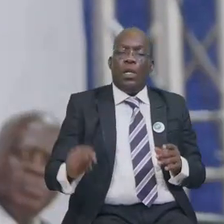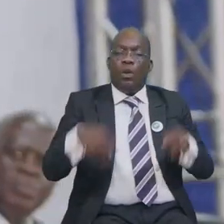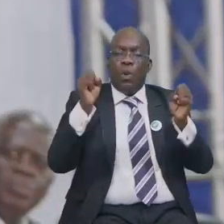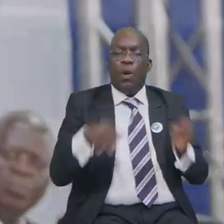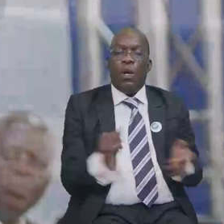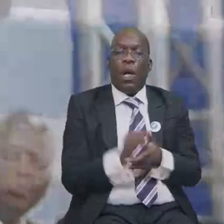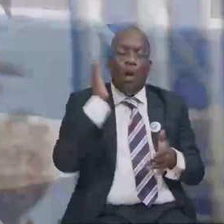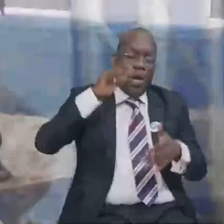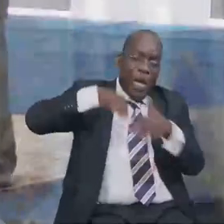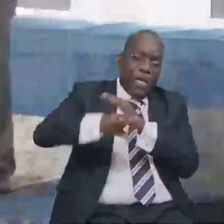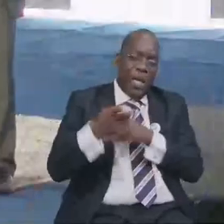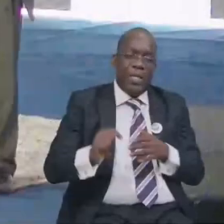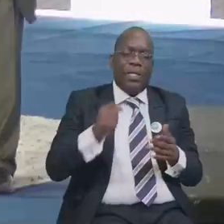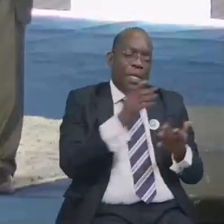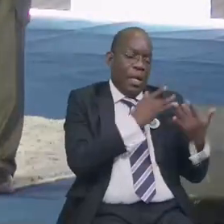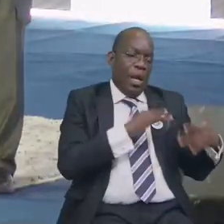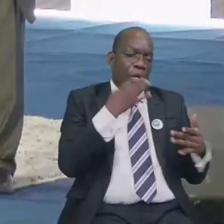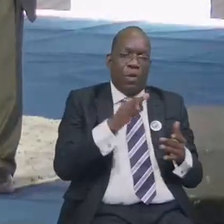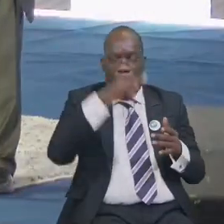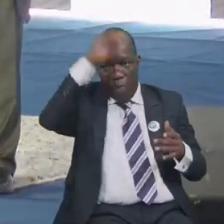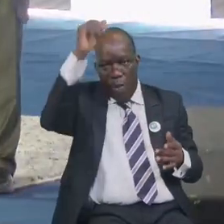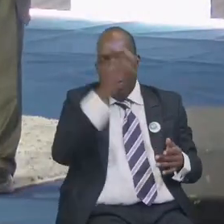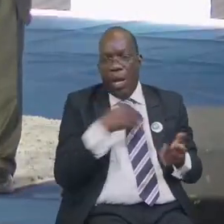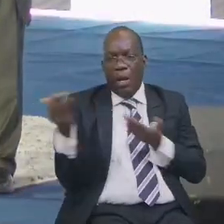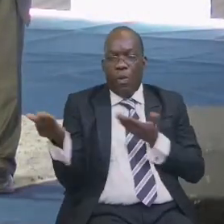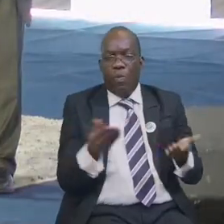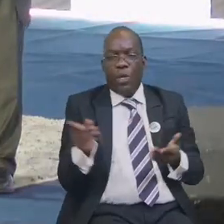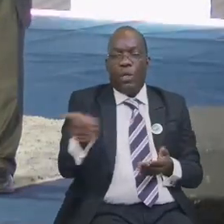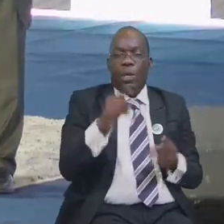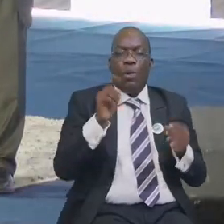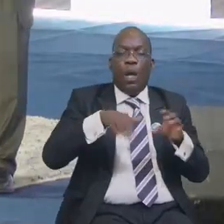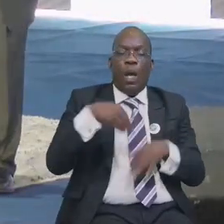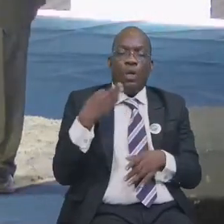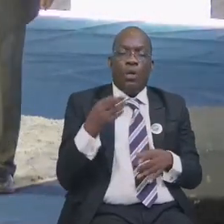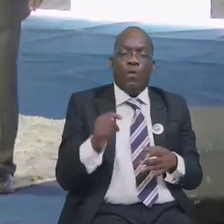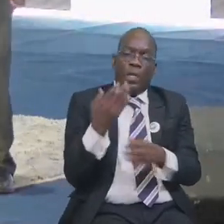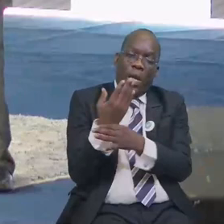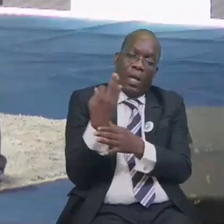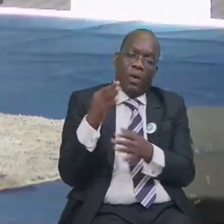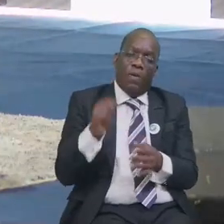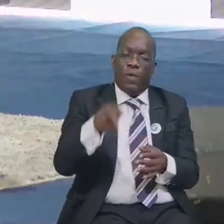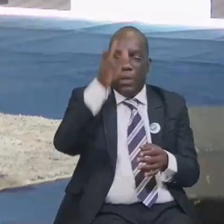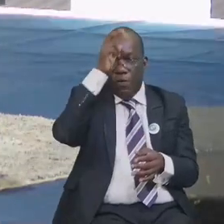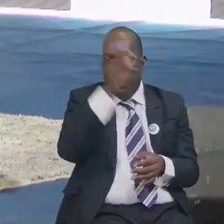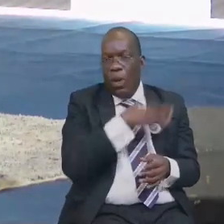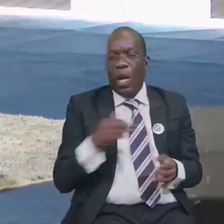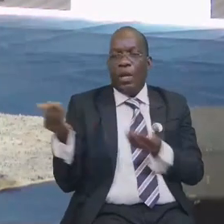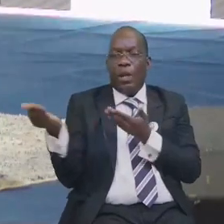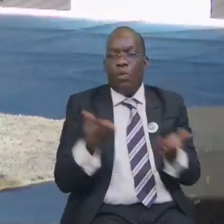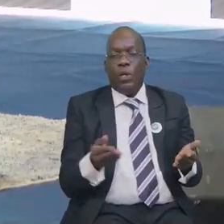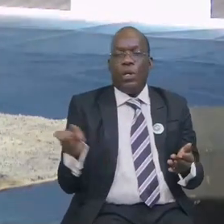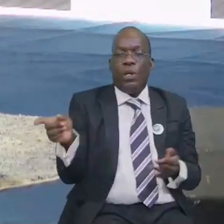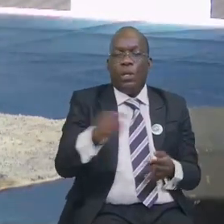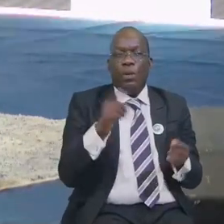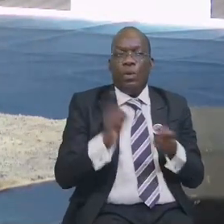Nous cherchons la puissance qui va pénétrer le cœur des gens et les sortir des mains du diable et les